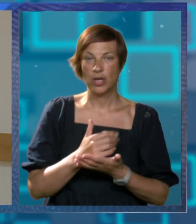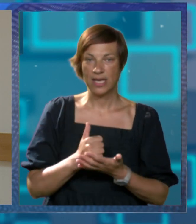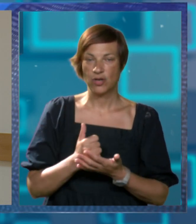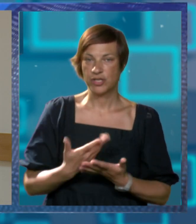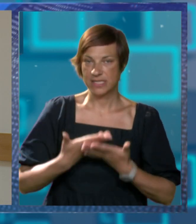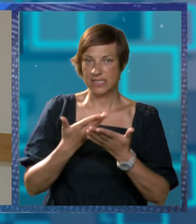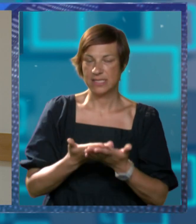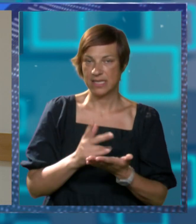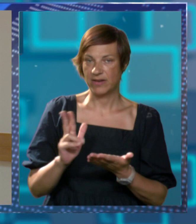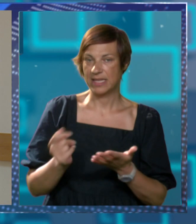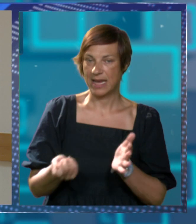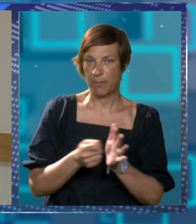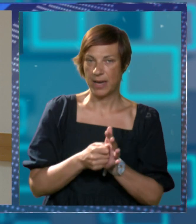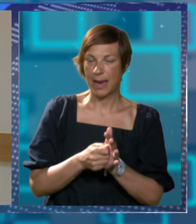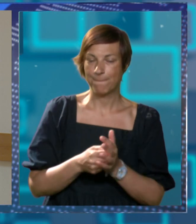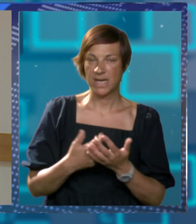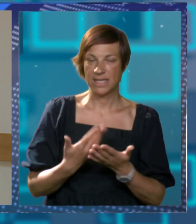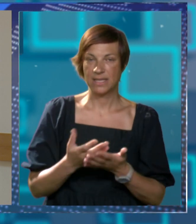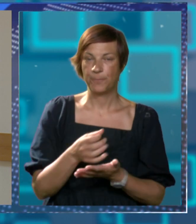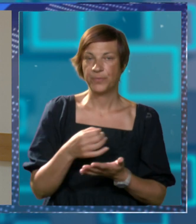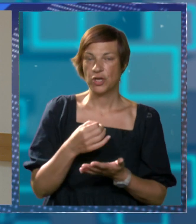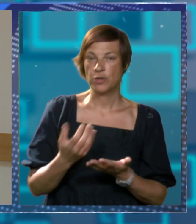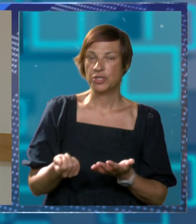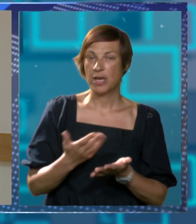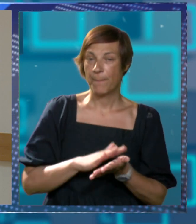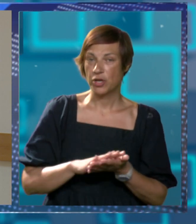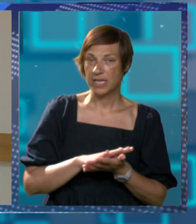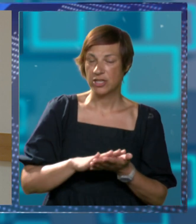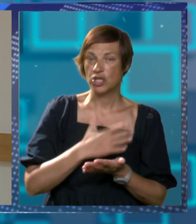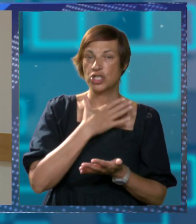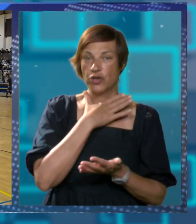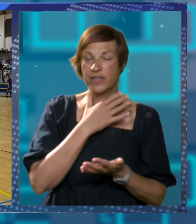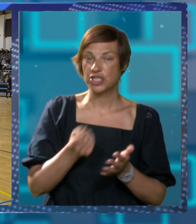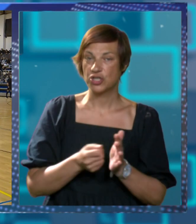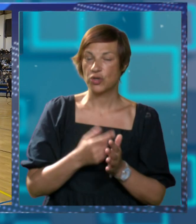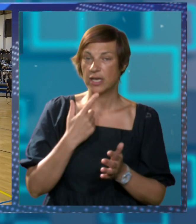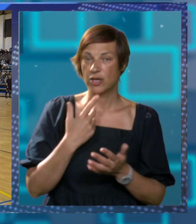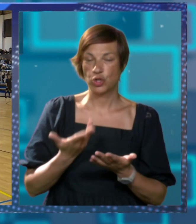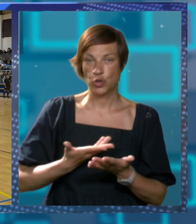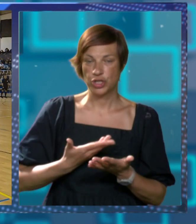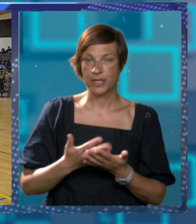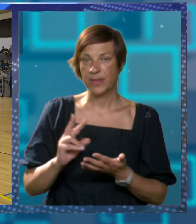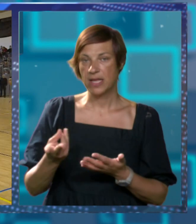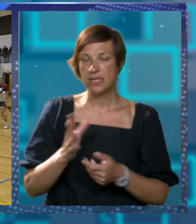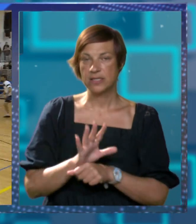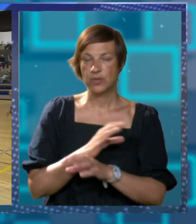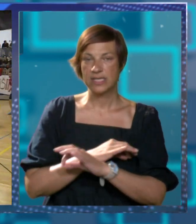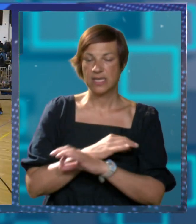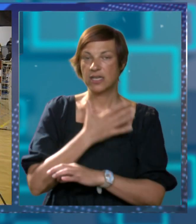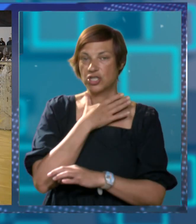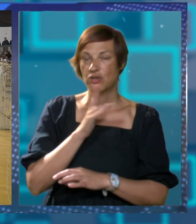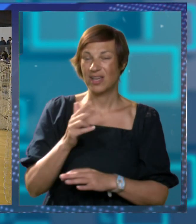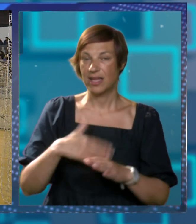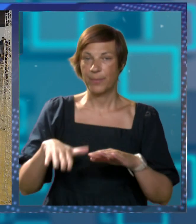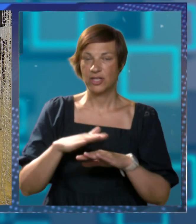koristi, stavili da nema naplate termina, tako da općina pokrije dio troška školi koji dođe do toga. A s druge strane, nažalost,